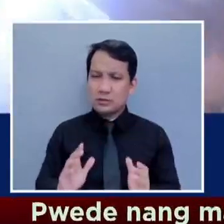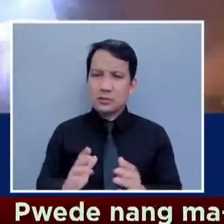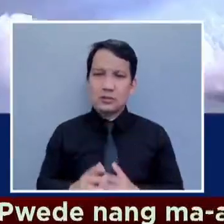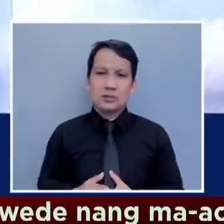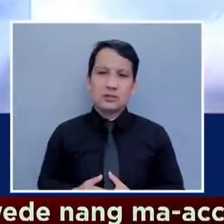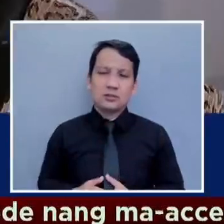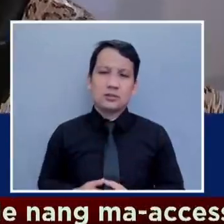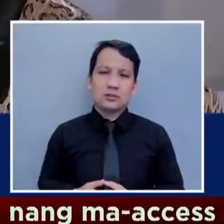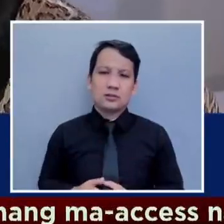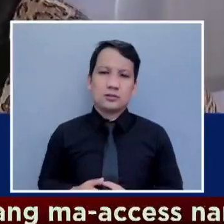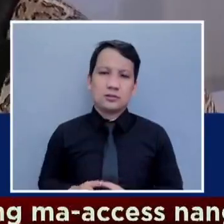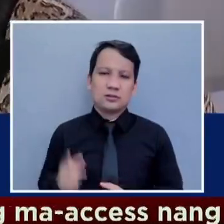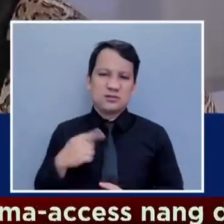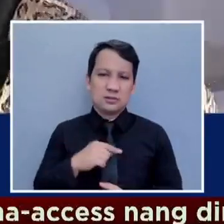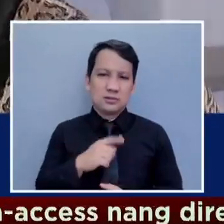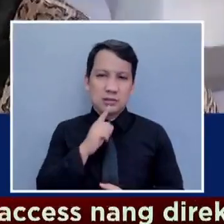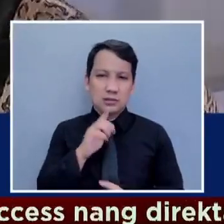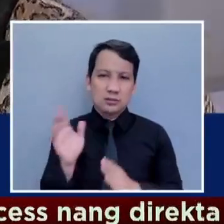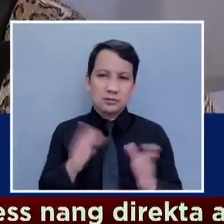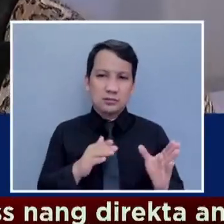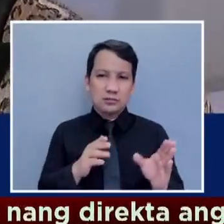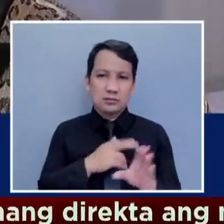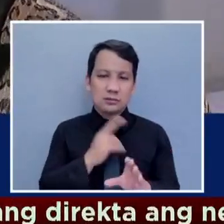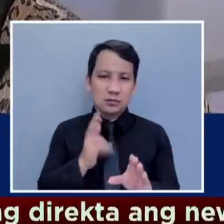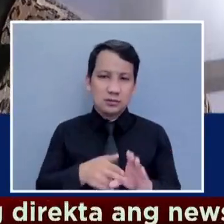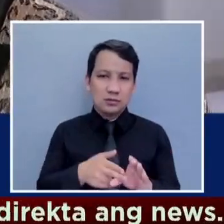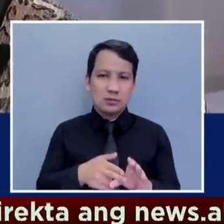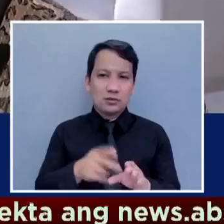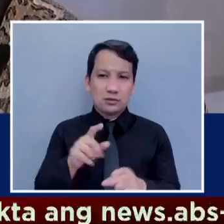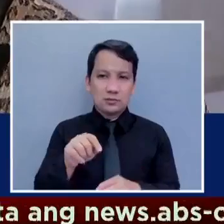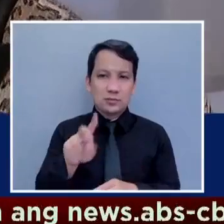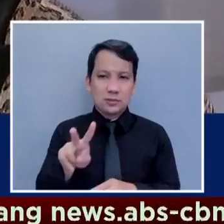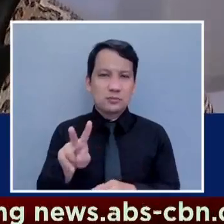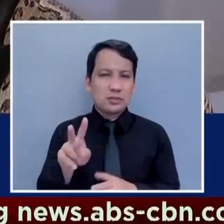my plans to go back to TV at some point.